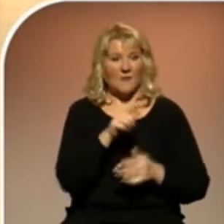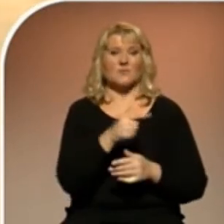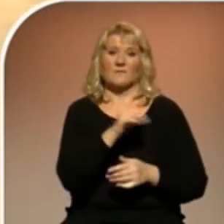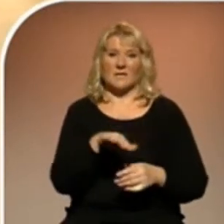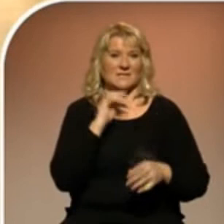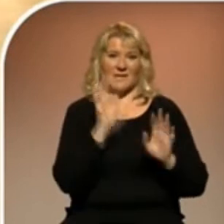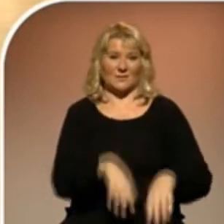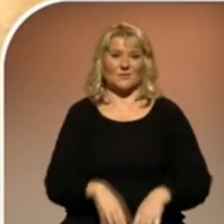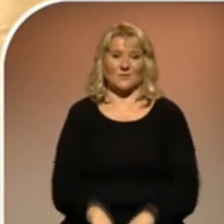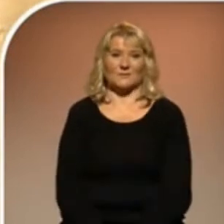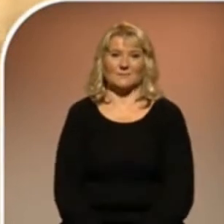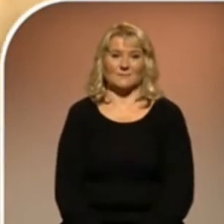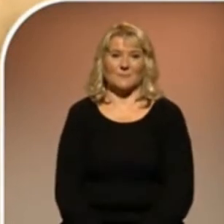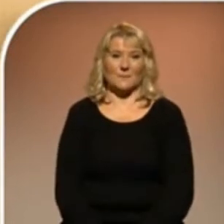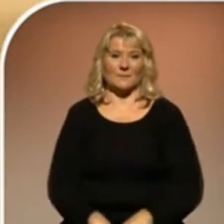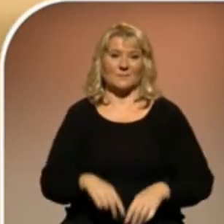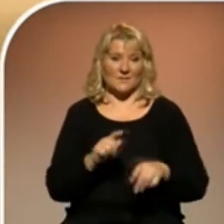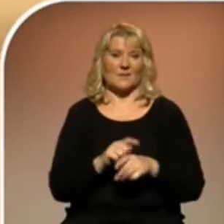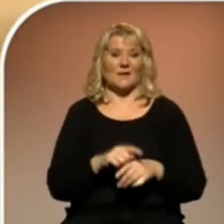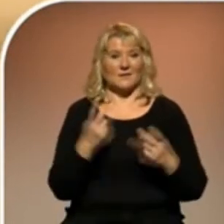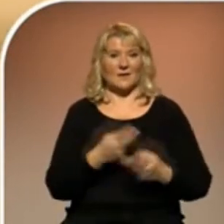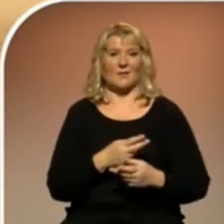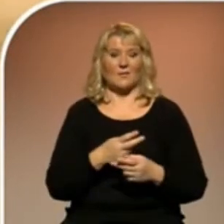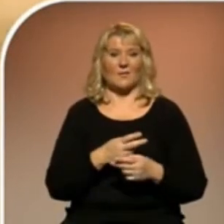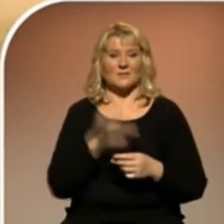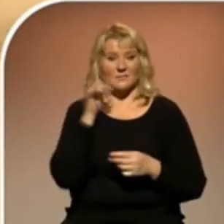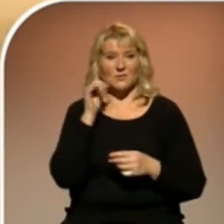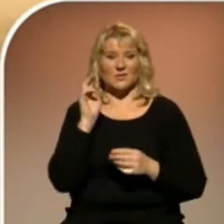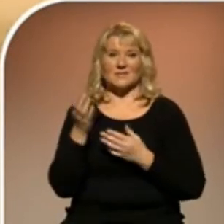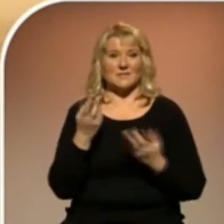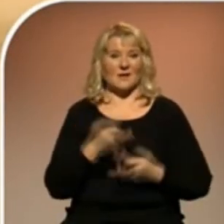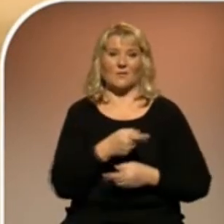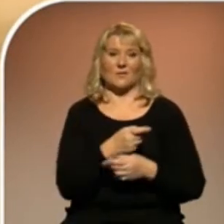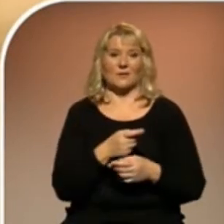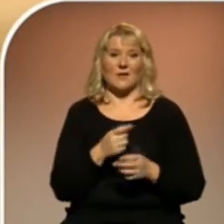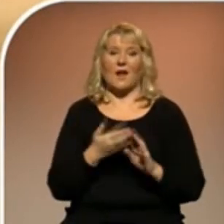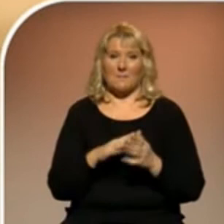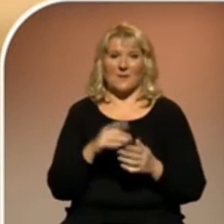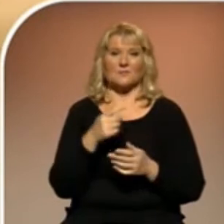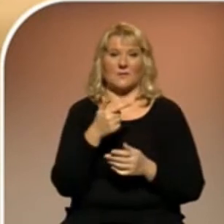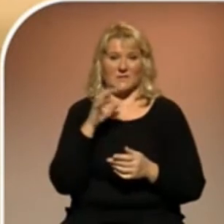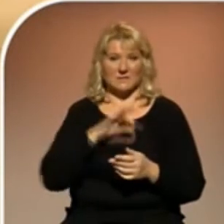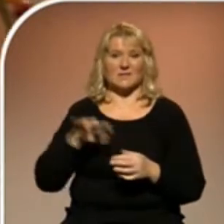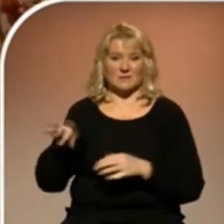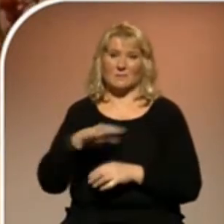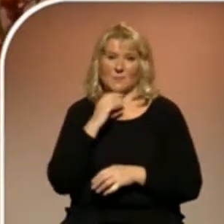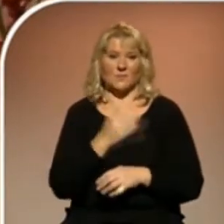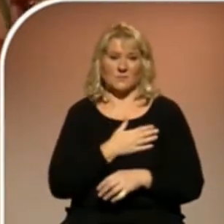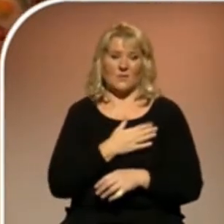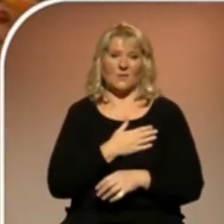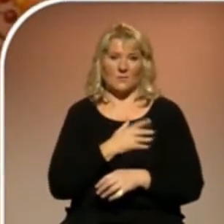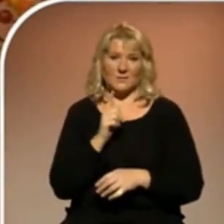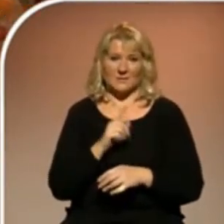děti. Jsou to exoti? Ne, manžel vás doprovodil se syny a jsou moc, jste moc